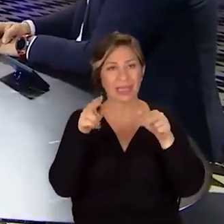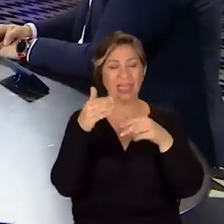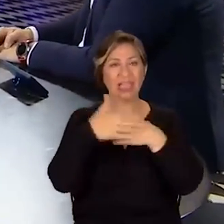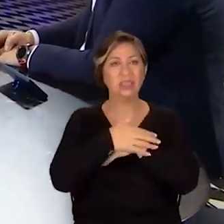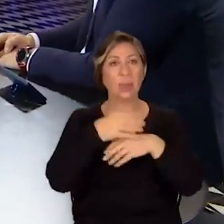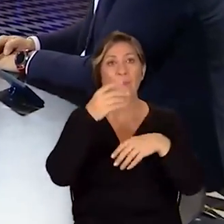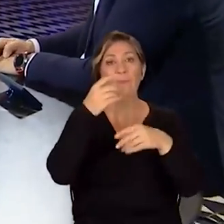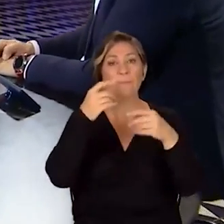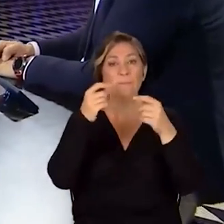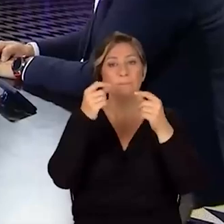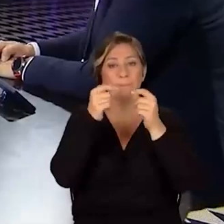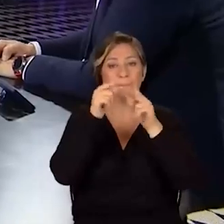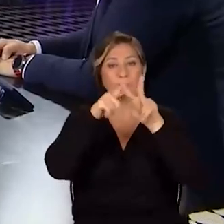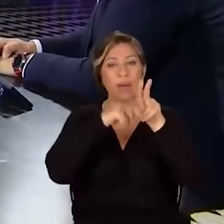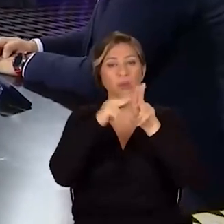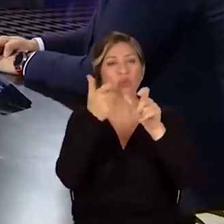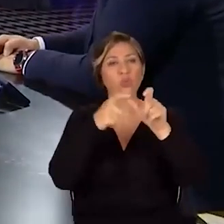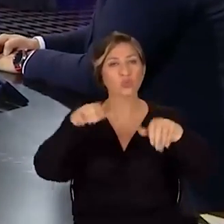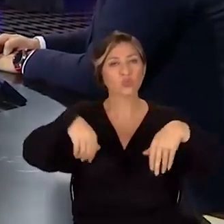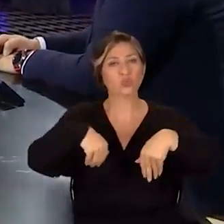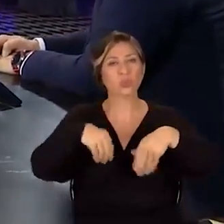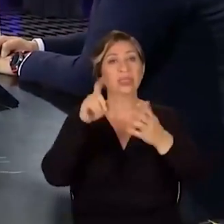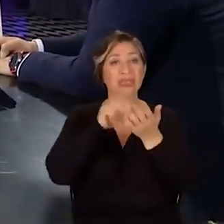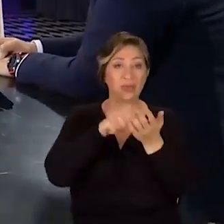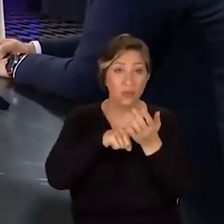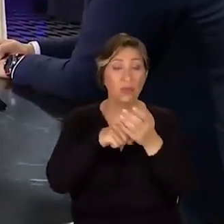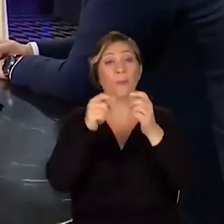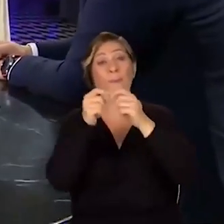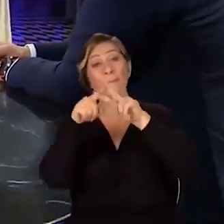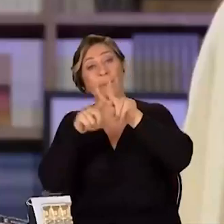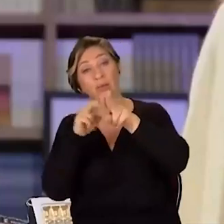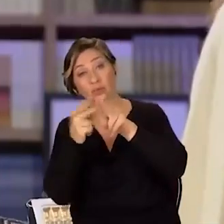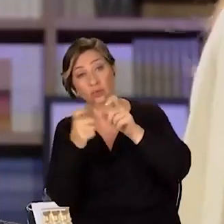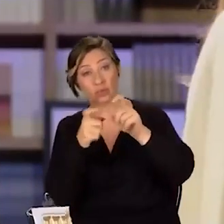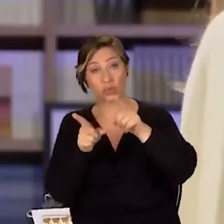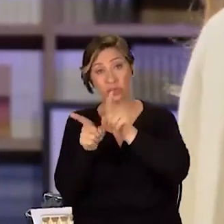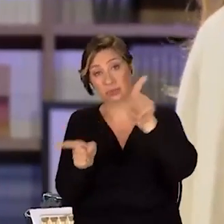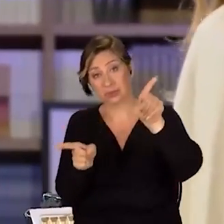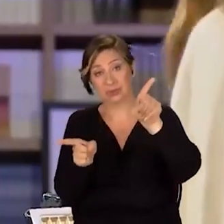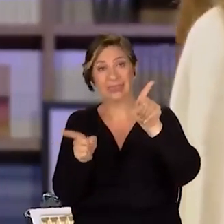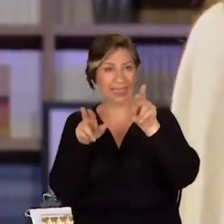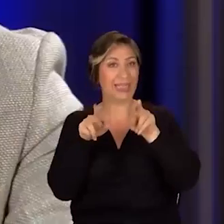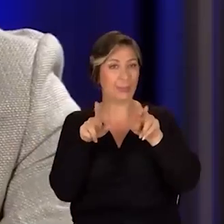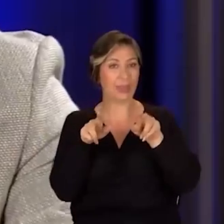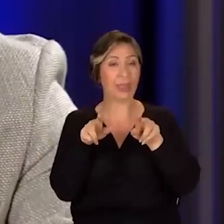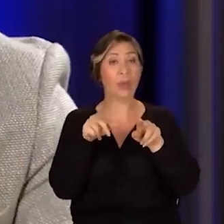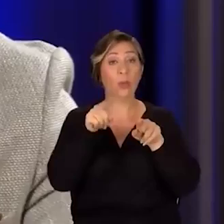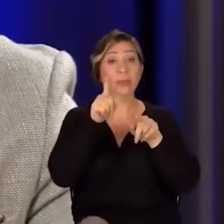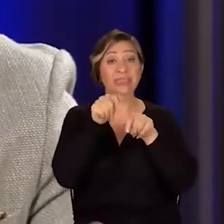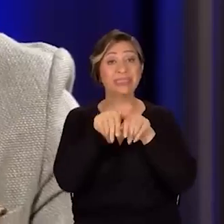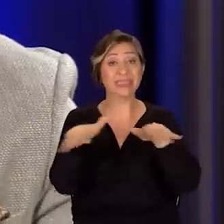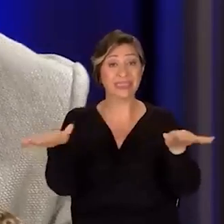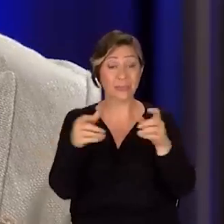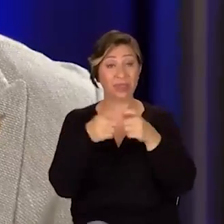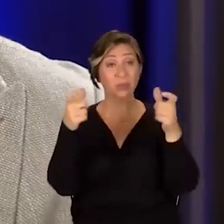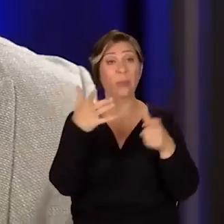baykuşlar. Yani dolayısıyla tavuklar bunlar, ve baykuşlar. Aynen tavuklar Çok ve güzel. Baykuşlar. Yani dolayısıyla böyle bir sistem geliştirmiş.